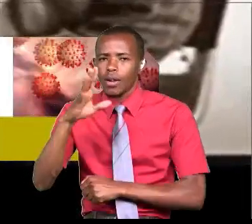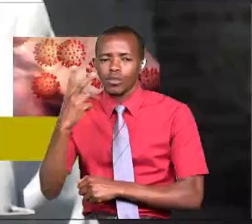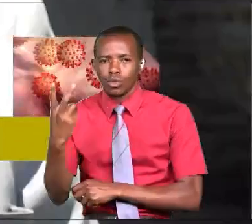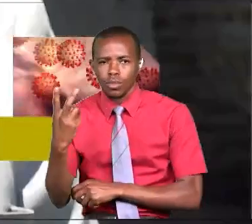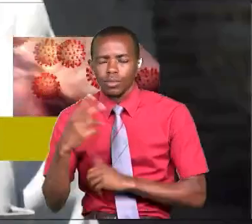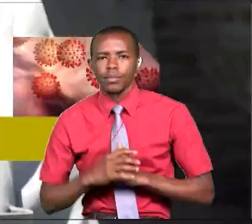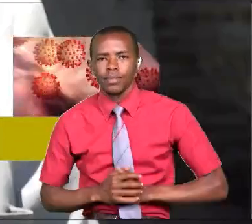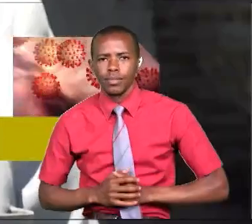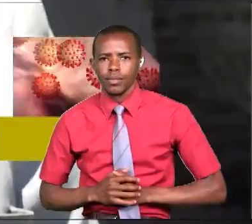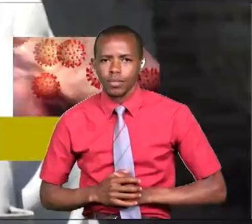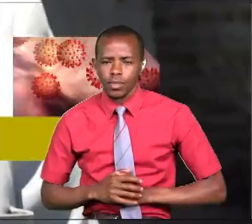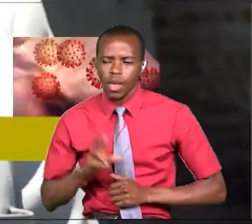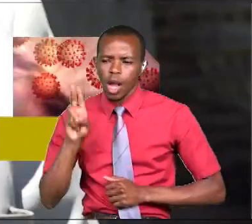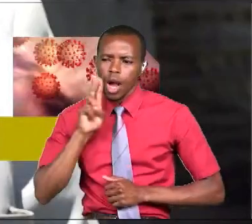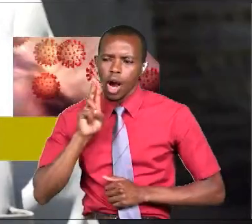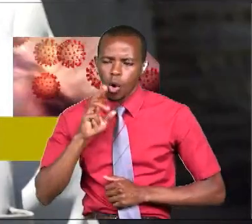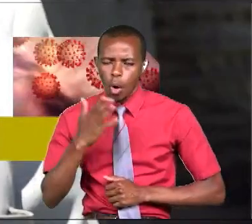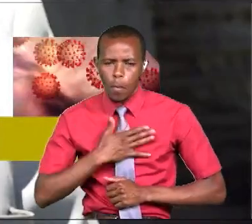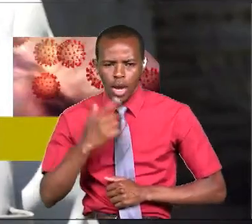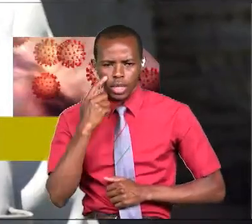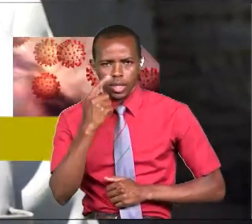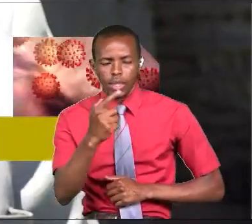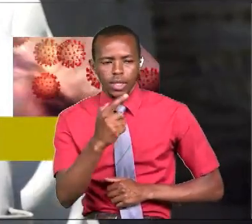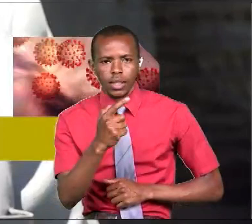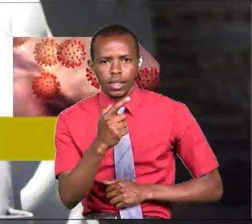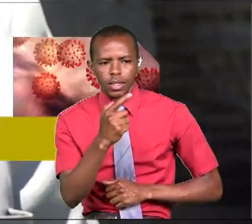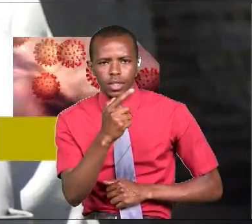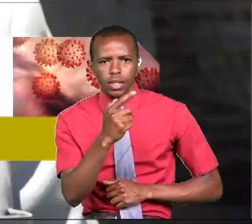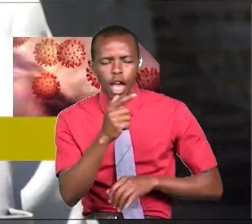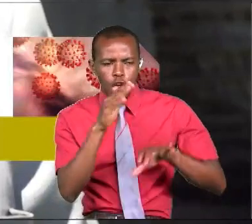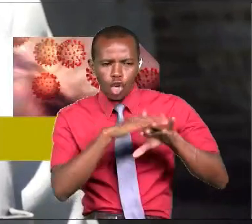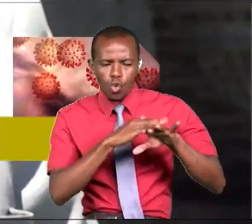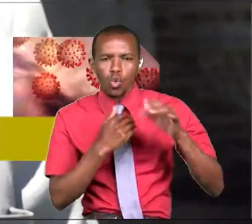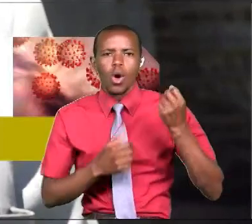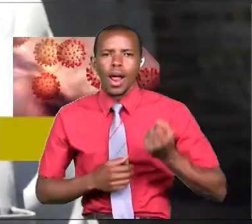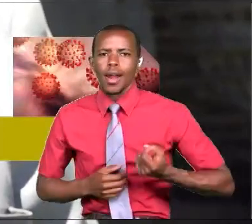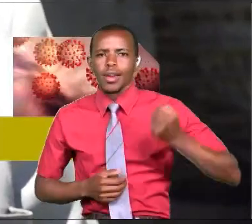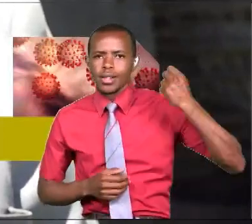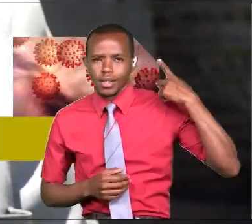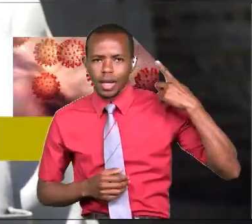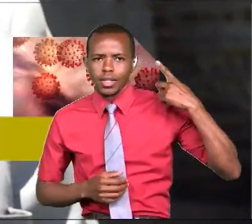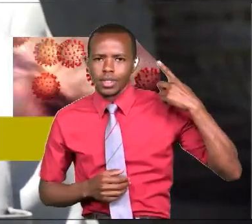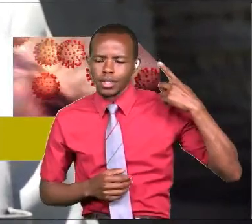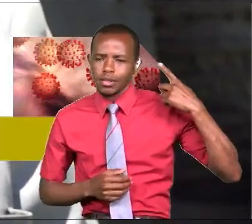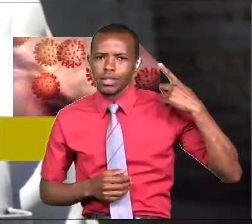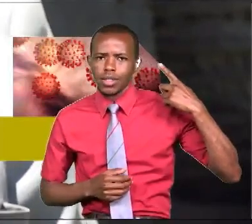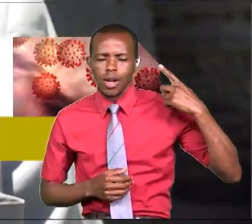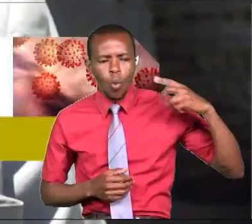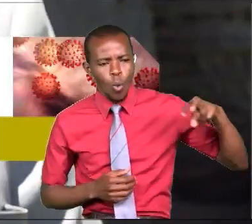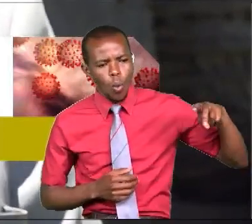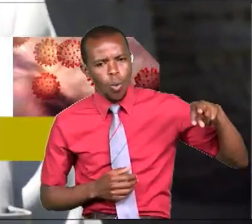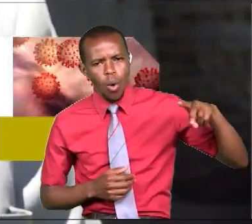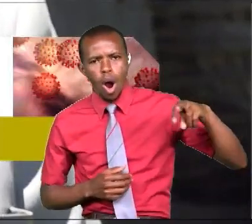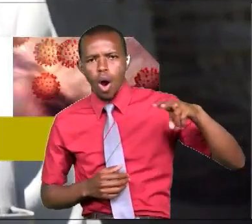1952. Na Musa alipoona hawa mambo haya kwa Kikuyu wanaelewa, sasa akaanza atembee Kenya